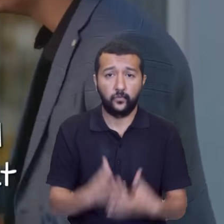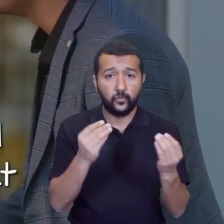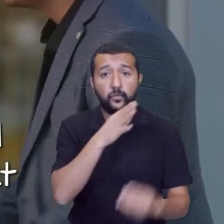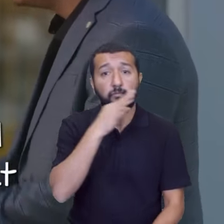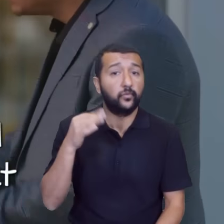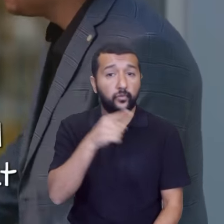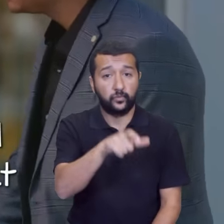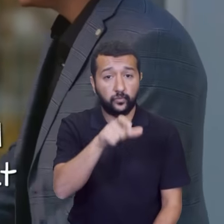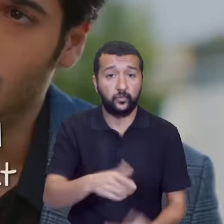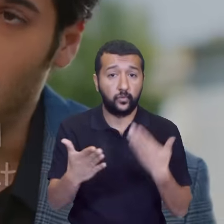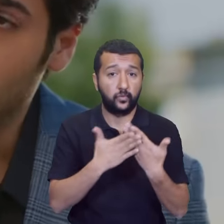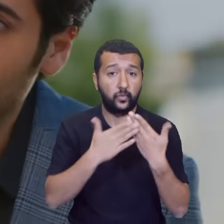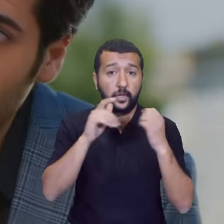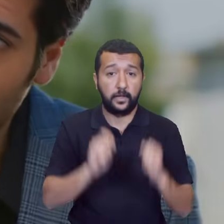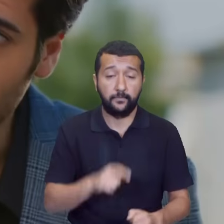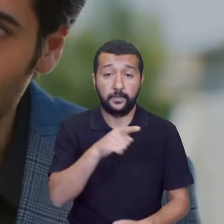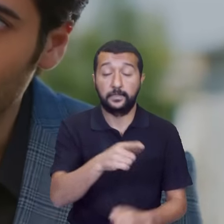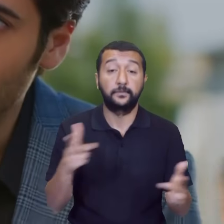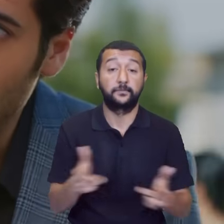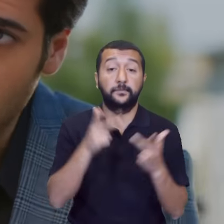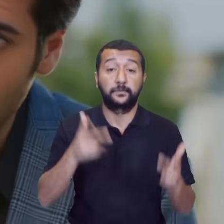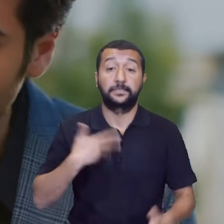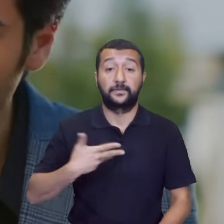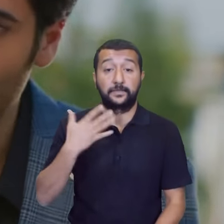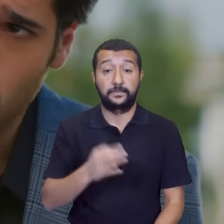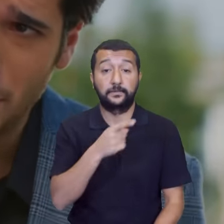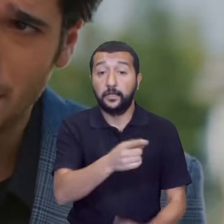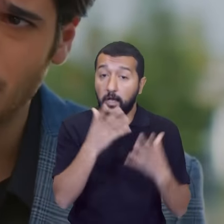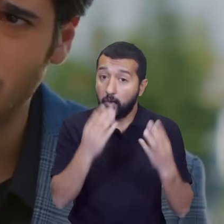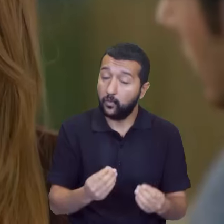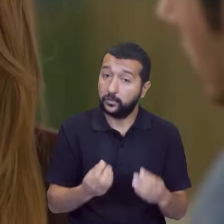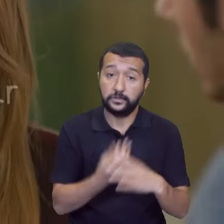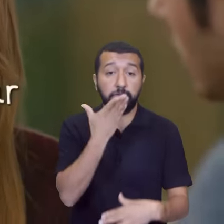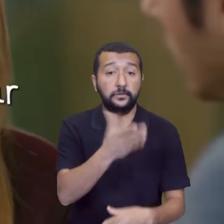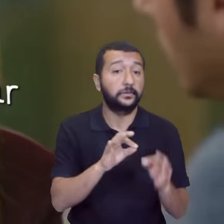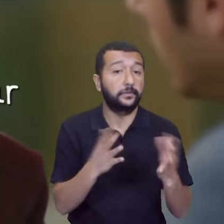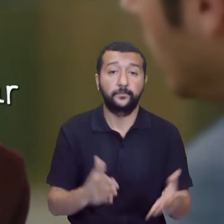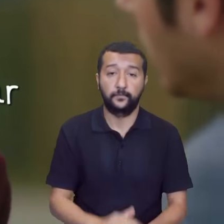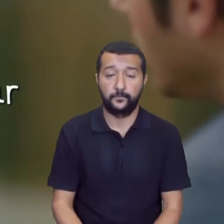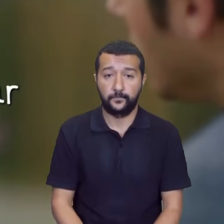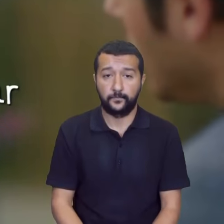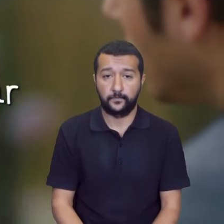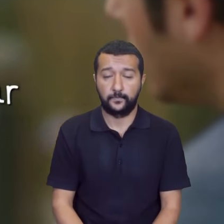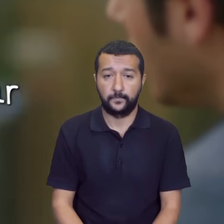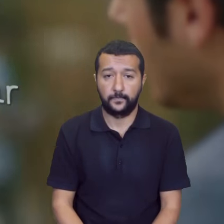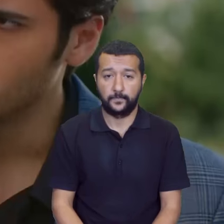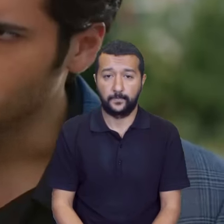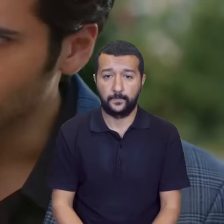çok mutluydun. Düğün yaptık. Ayakların yere basmıyordu. Yani ne oldu birden Itır?